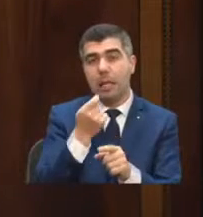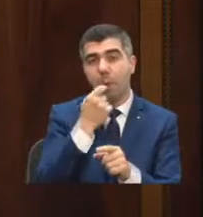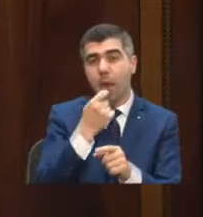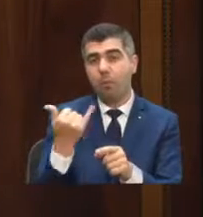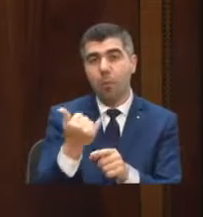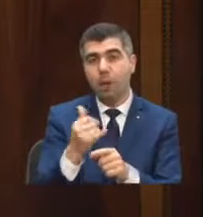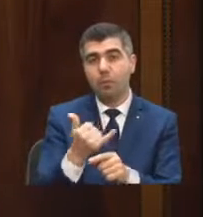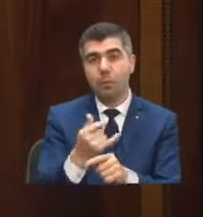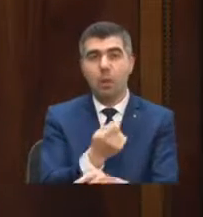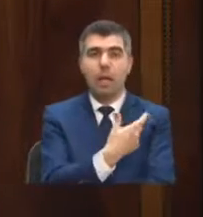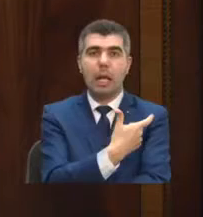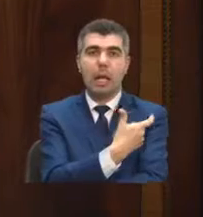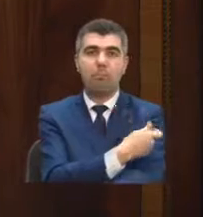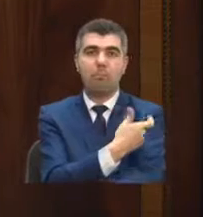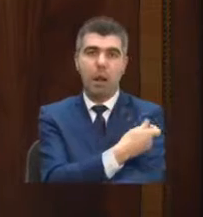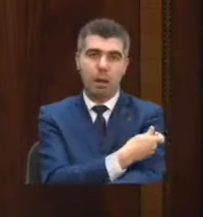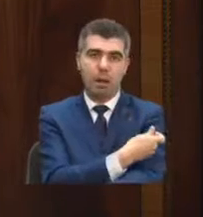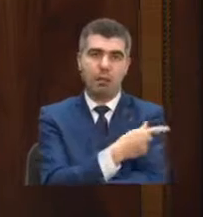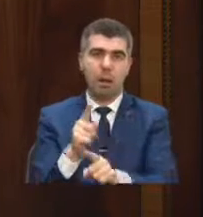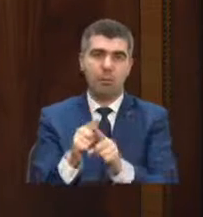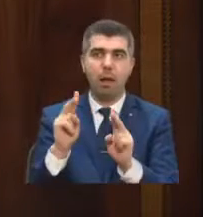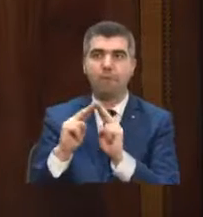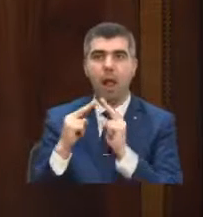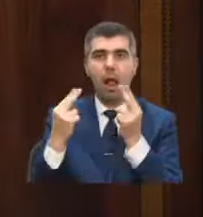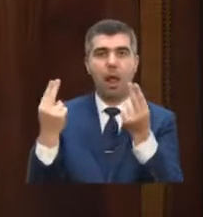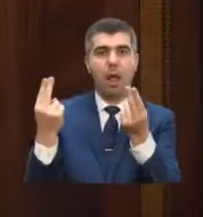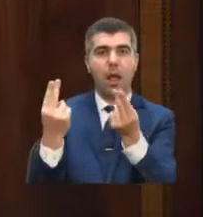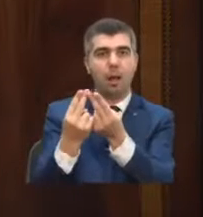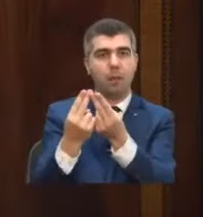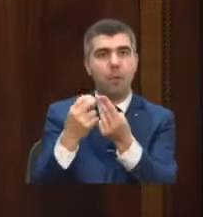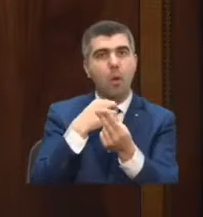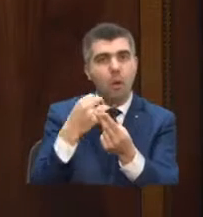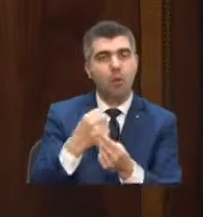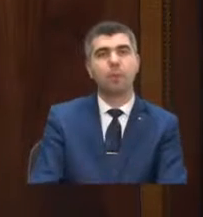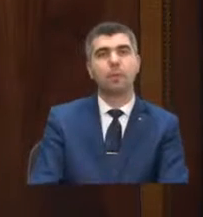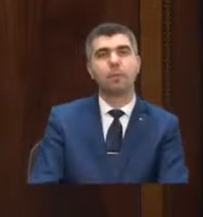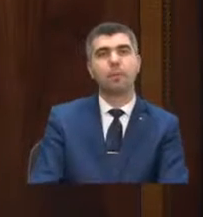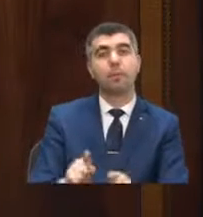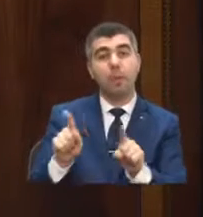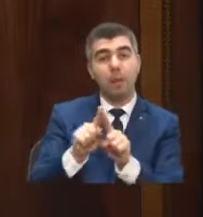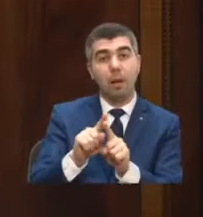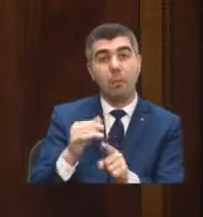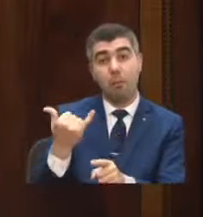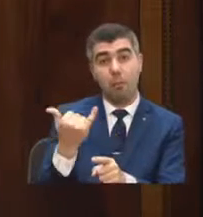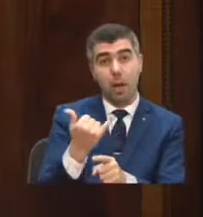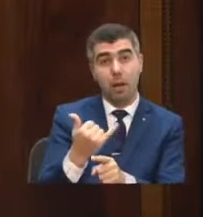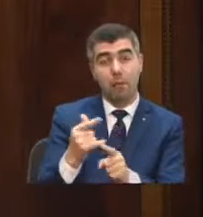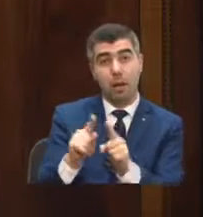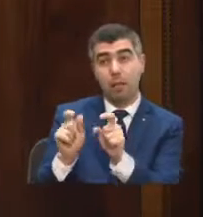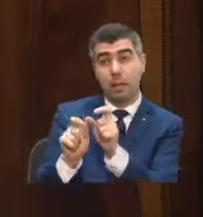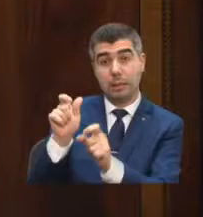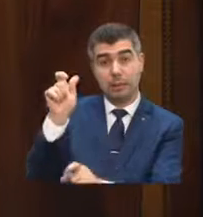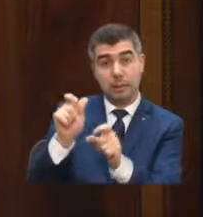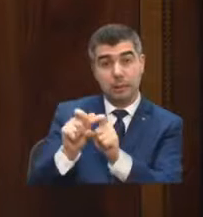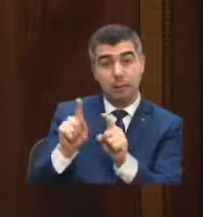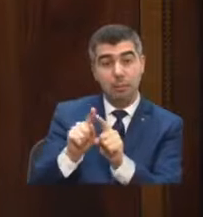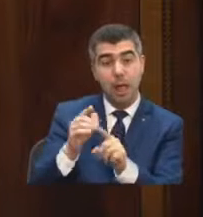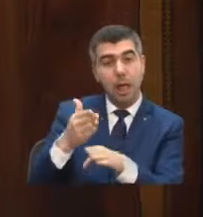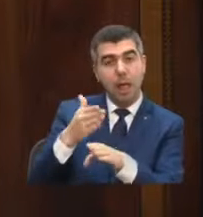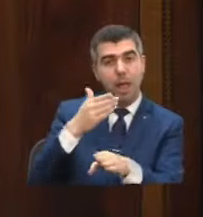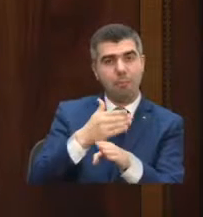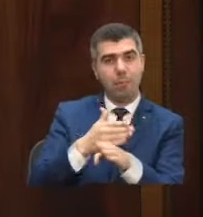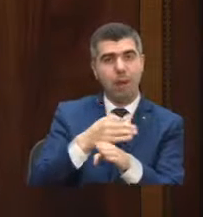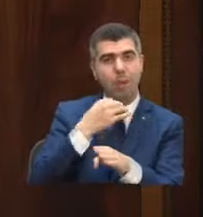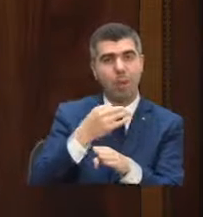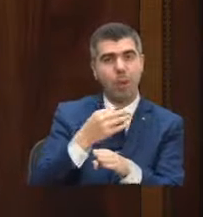منظمة الصحة العالمية التي توصي بذلك، وتوصي خاصة وبالأساس الفئات شديدة الاختطار اللي تكلمت عليهم